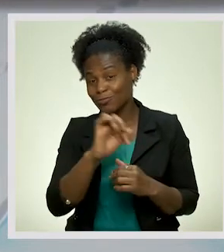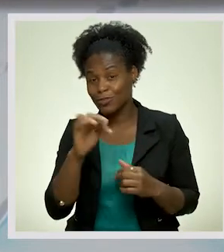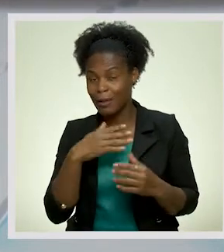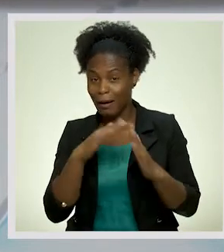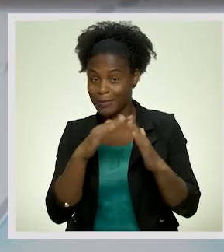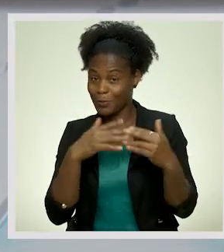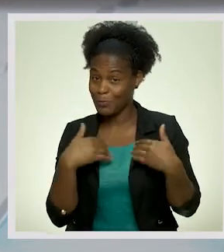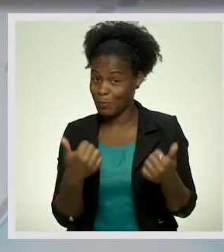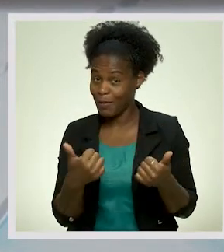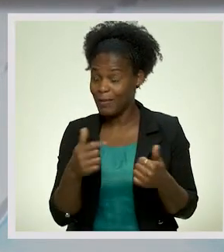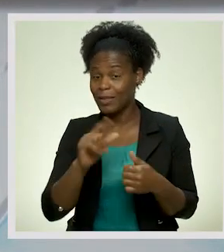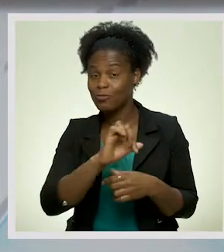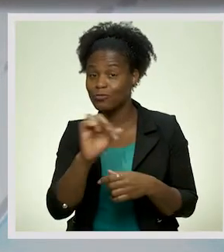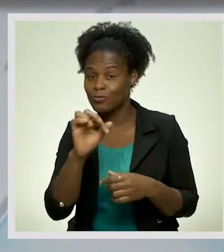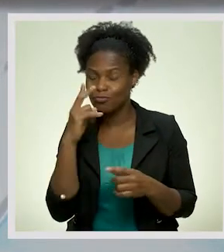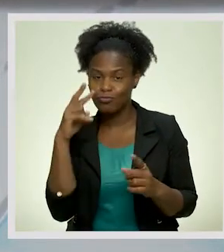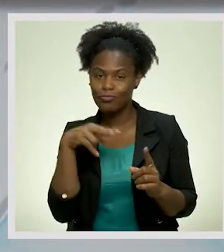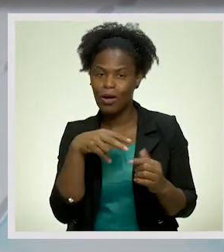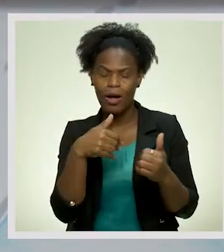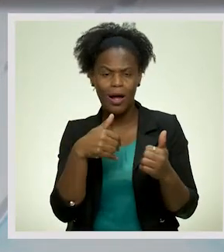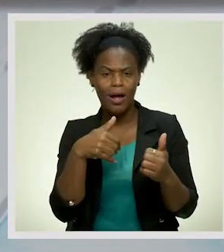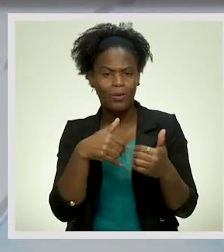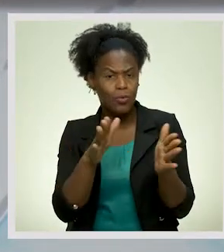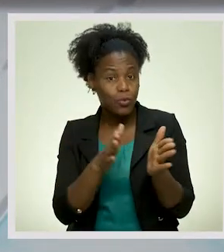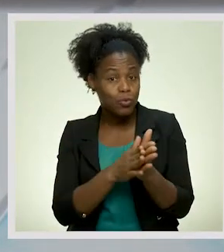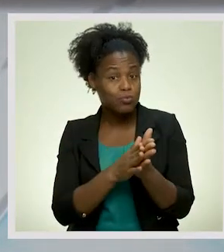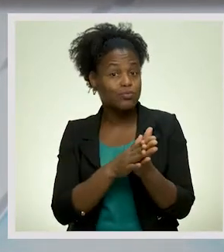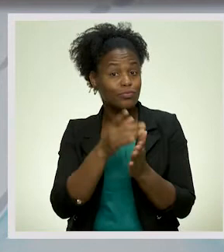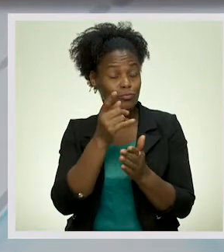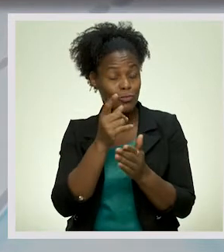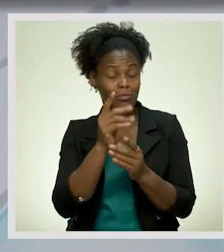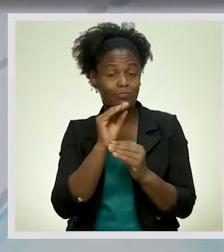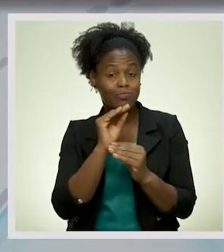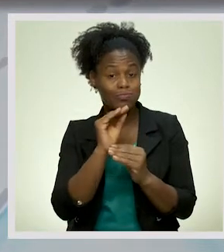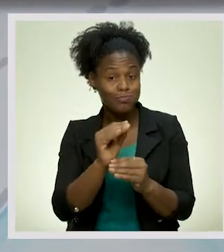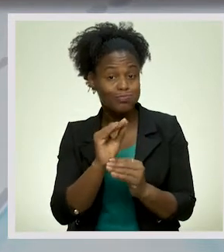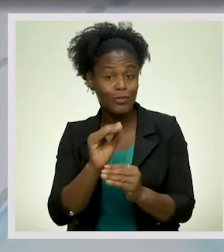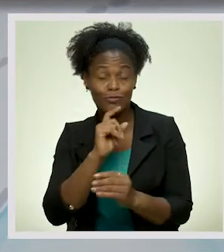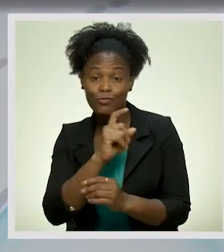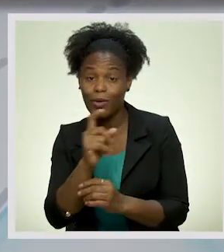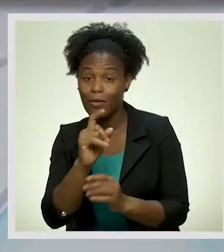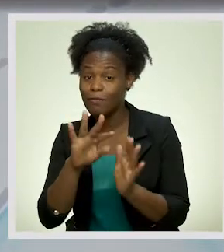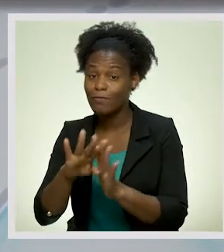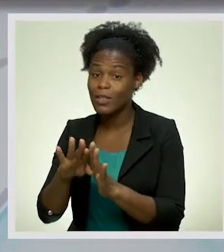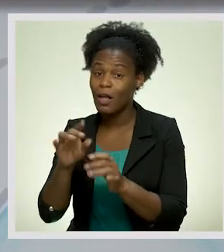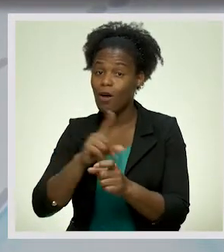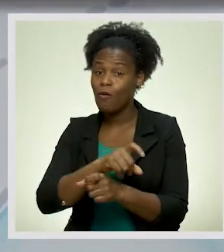la maison et que vous suivrez toutes les recommandations pour éviter la transmission